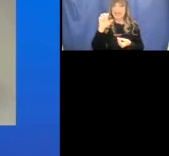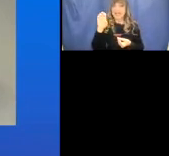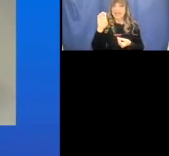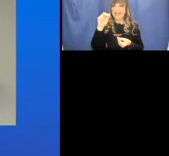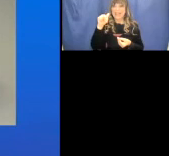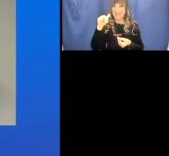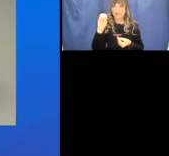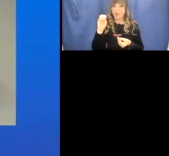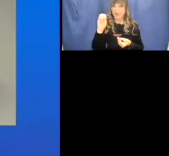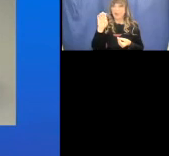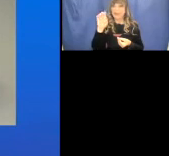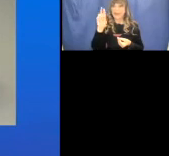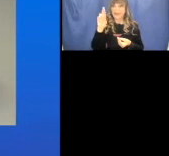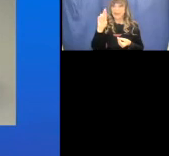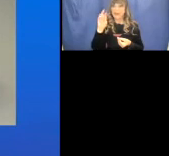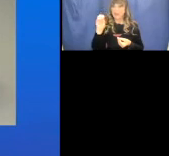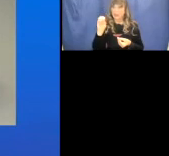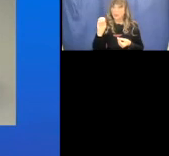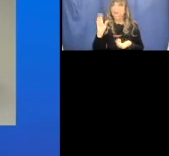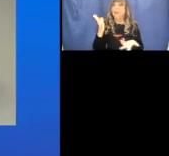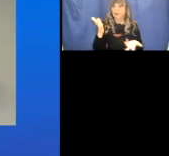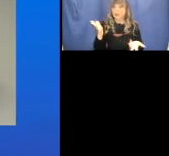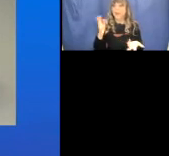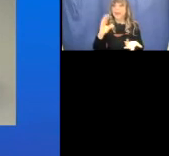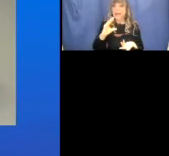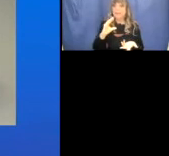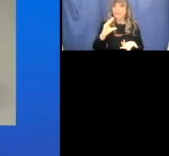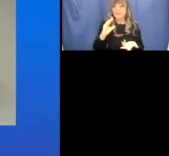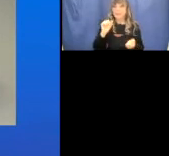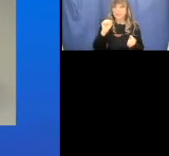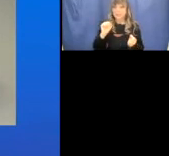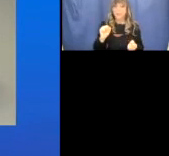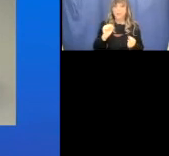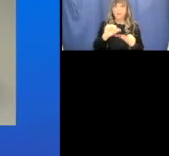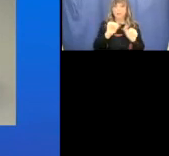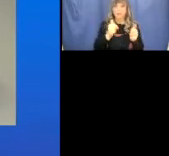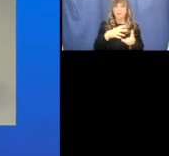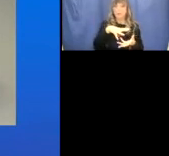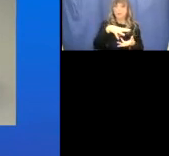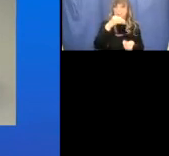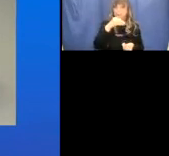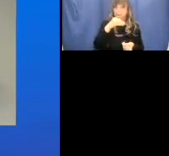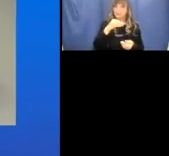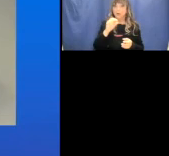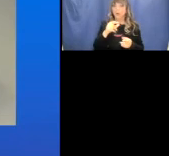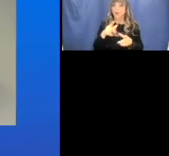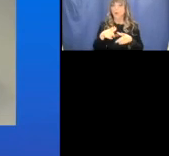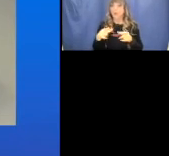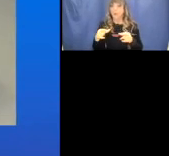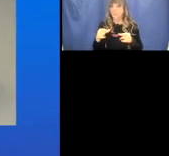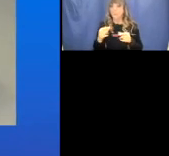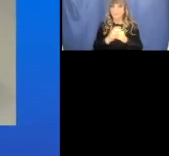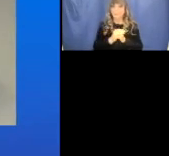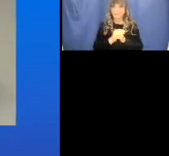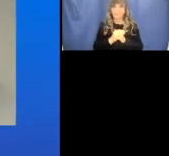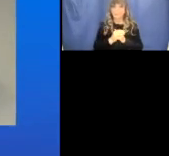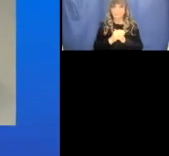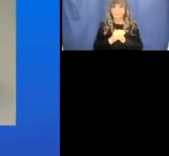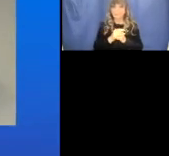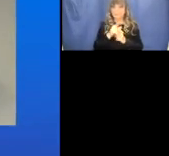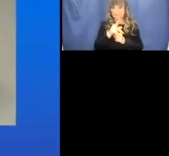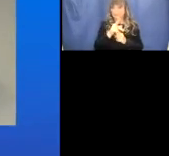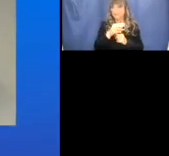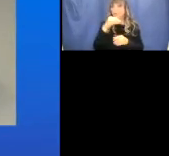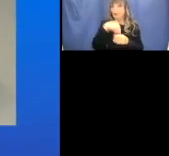sia in forma dei rombi che di scalini di questo bello esemplare sempre delle condizioni